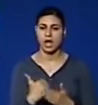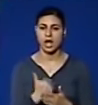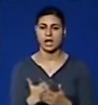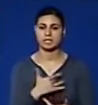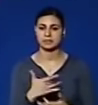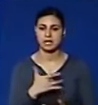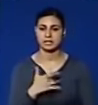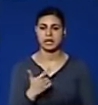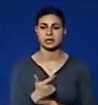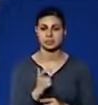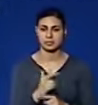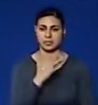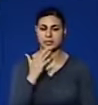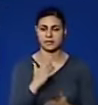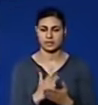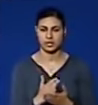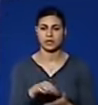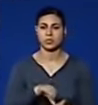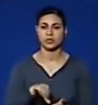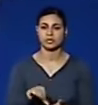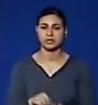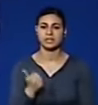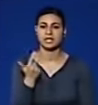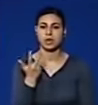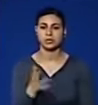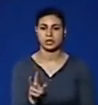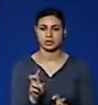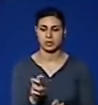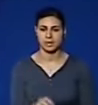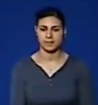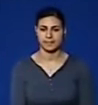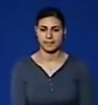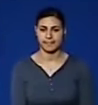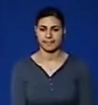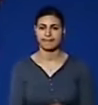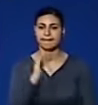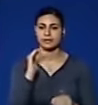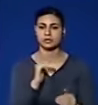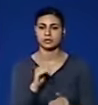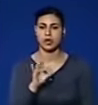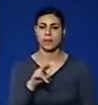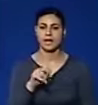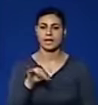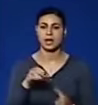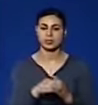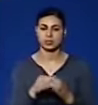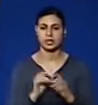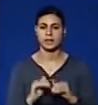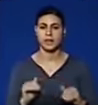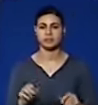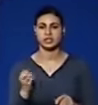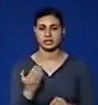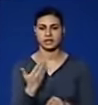სპექტაკლი მასშტაბურია სცენოგრაფიისა და მონაწილეთა რაოდენობის თვალსაზრისით. სოლისტების ოპერის გუნდისა და ბავშვთა გუნდის